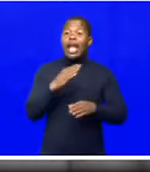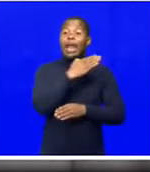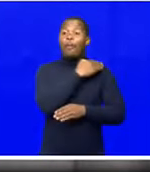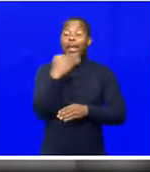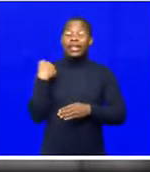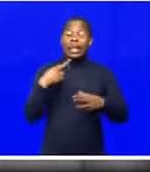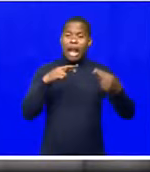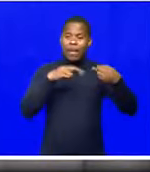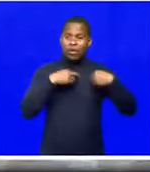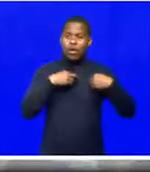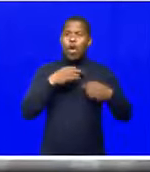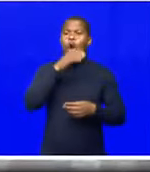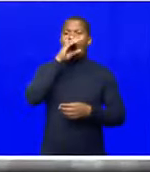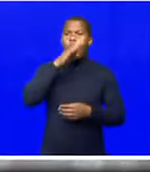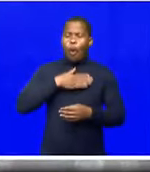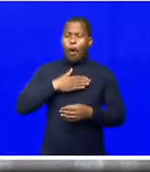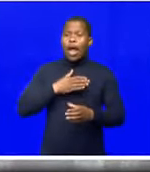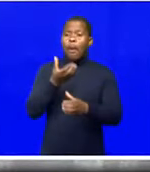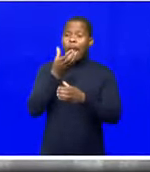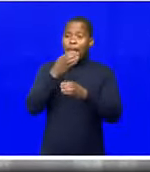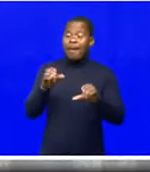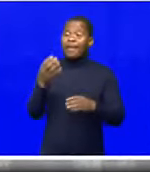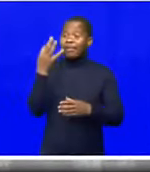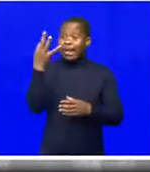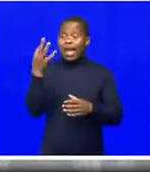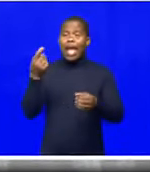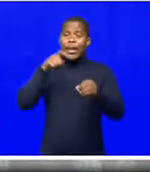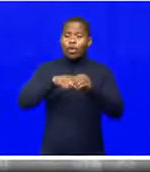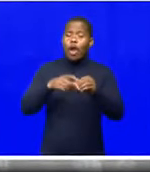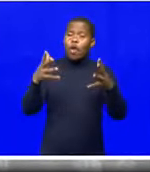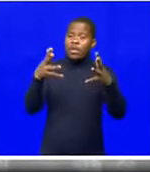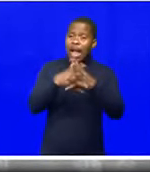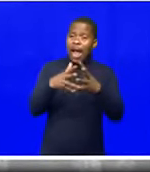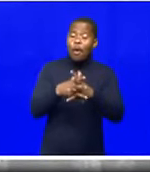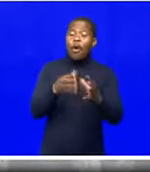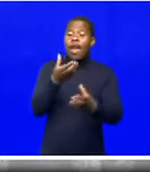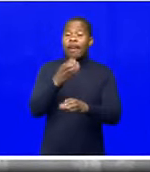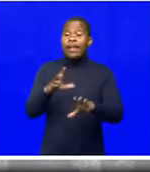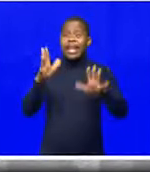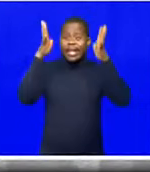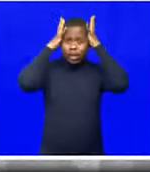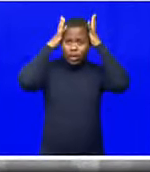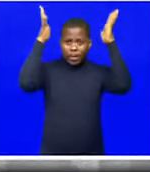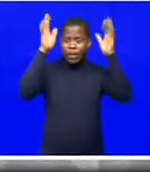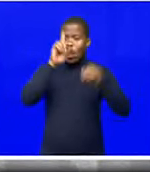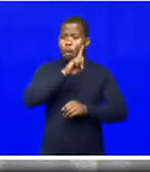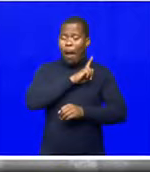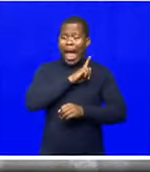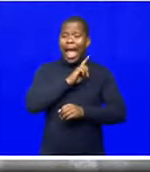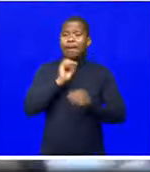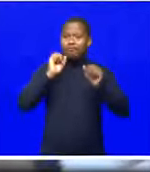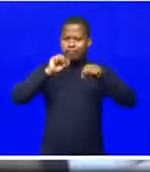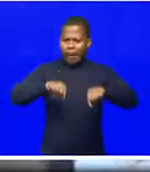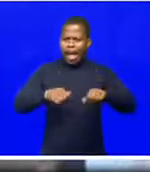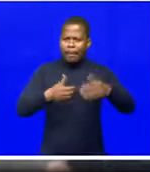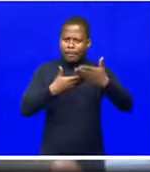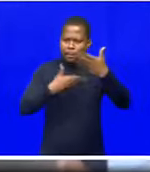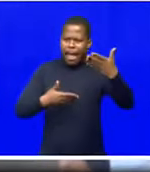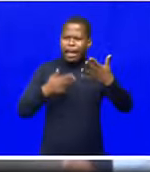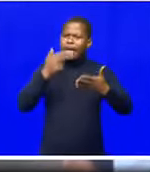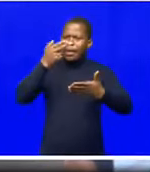kanye neMozambique. Tihlangene lapha eveni kutawusayina sivumelwano tiphindze tivule